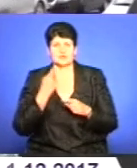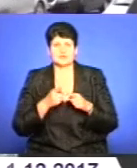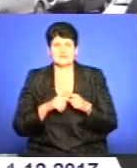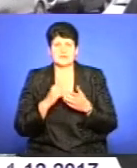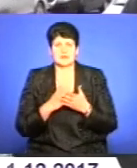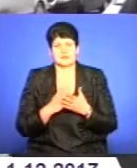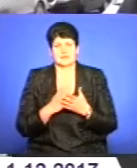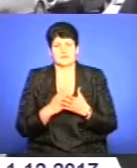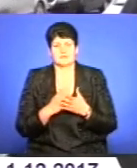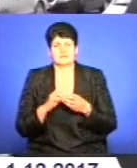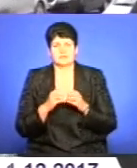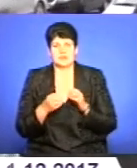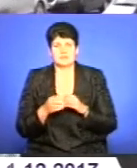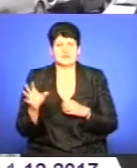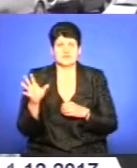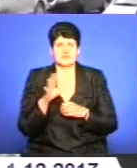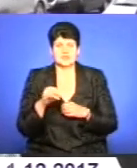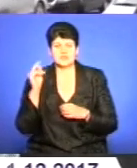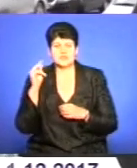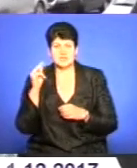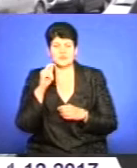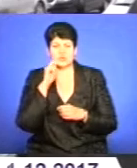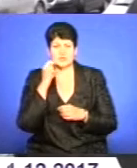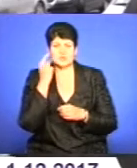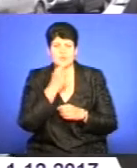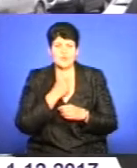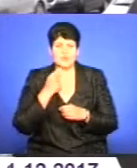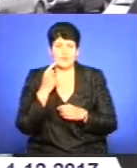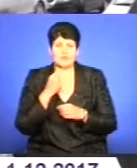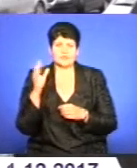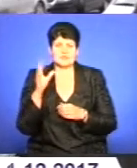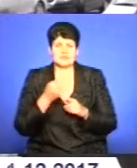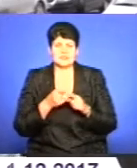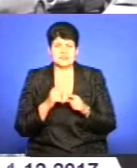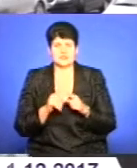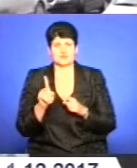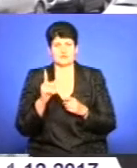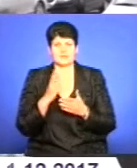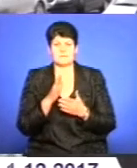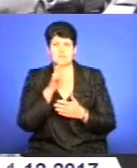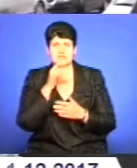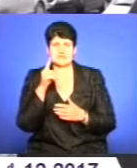всіх, адже вивчали українську мову, і ці програмові засади, які є під час ЗНО, вони